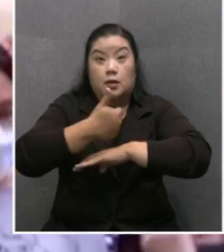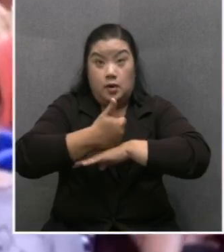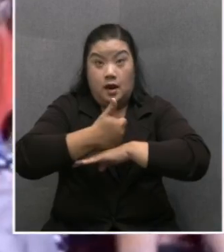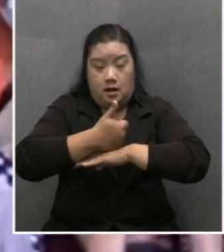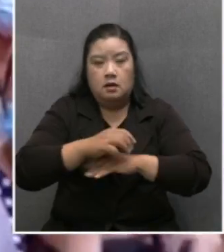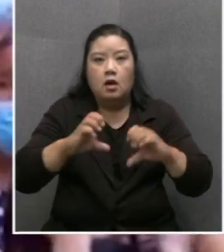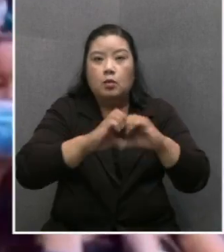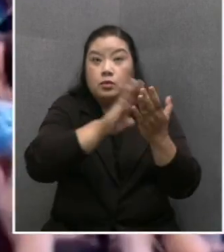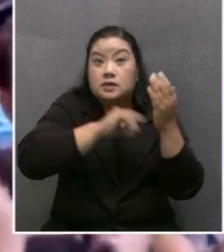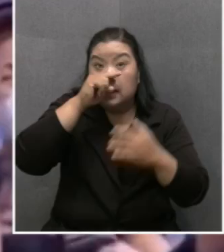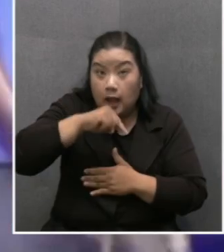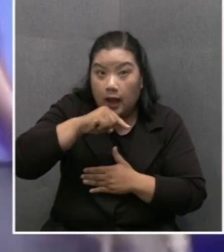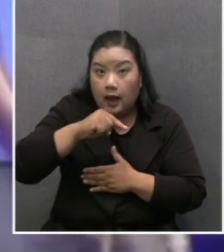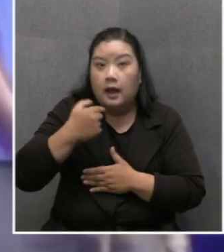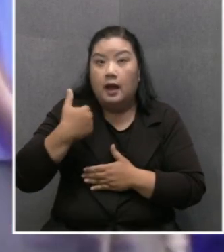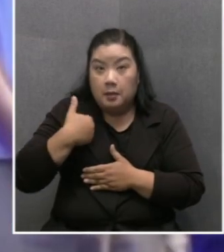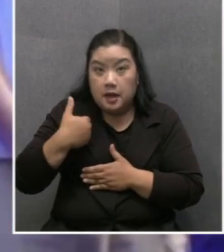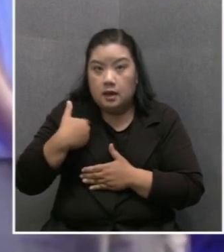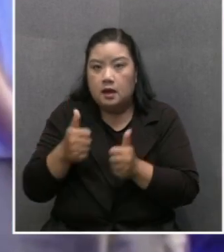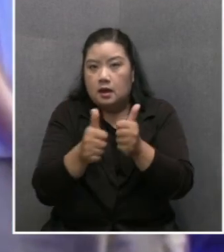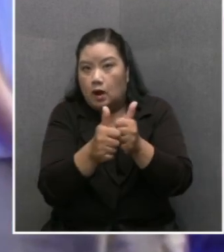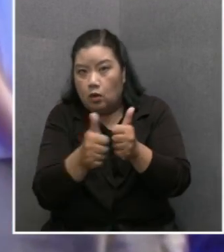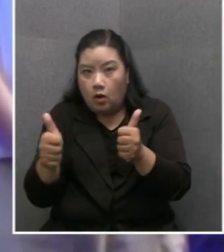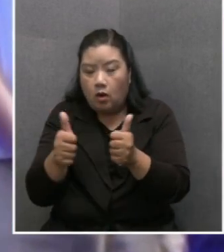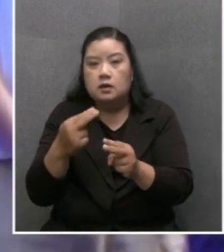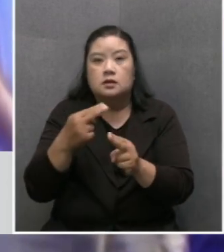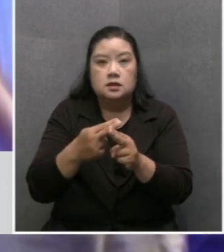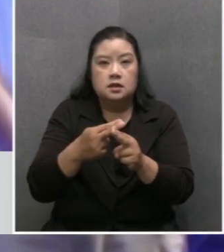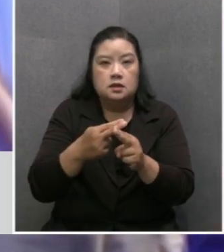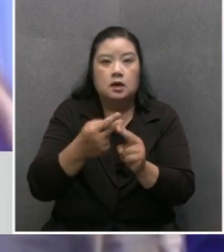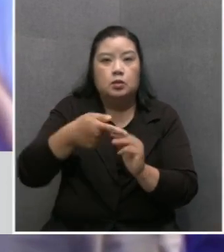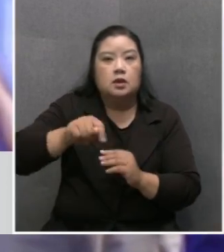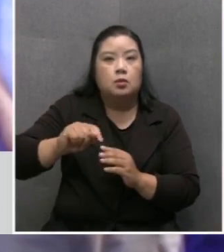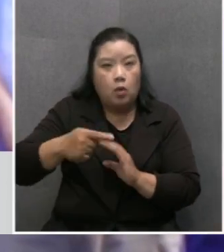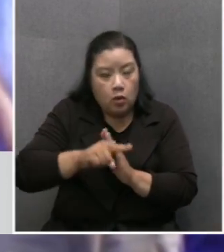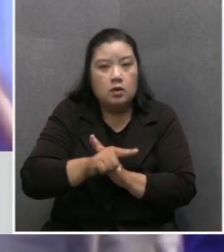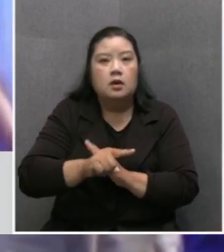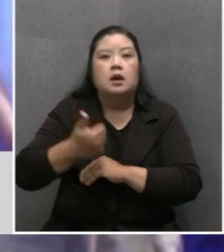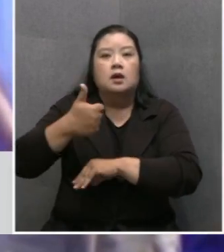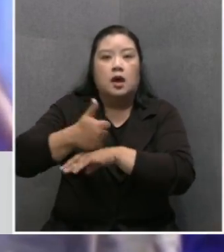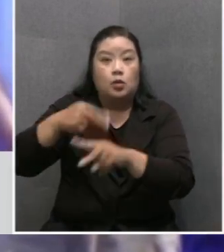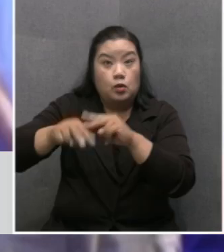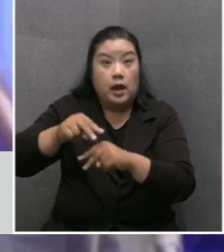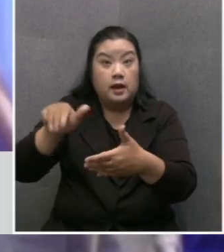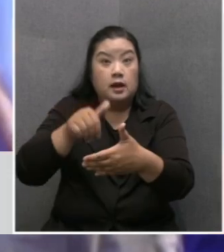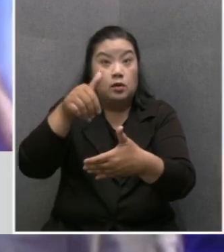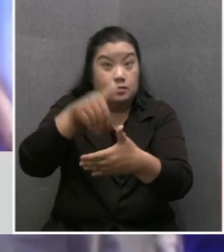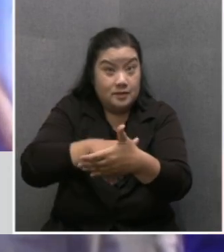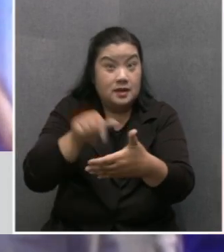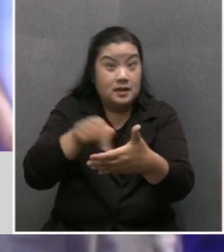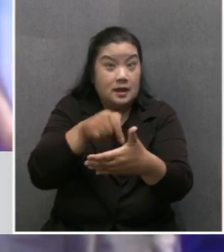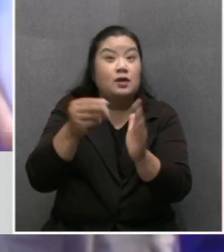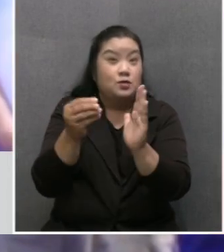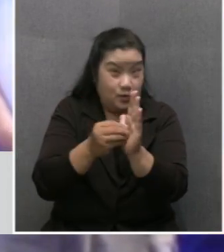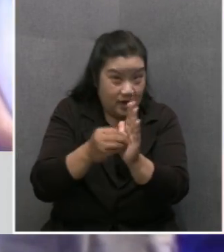รคภูมิใจไทยพร้อมกับแกนนำของพรรคไม่ว่าจะเป็นนายพุทธิพงษ์ปุณกันท์ผู้อำนวยการการเลือกตั้งกรุงเทพนางสาวสุ